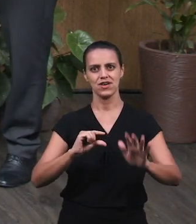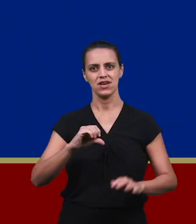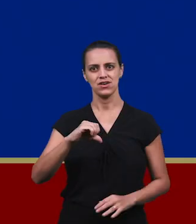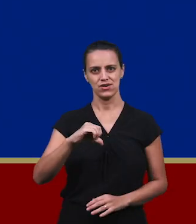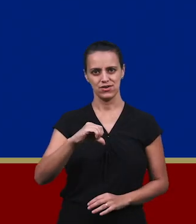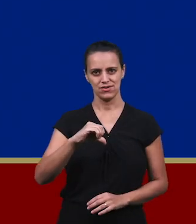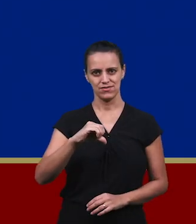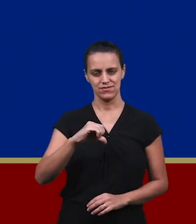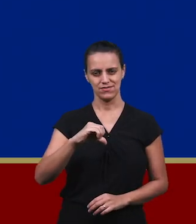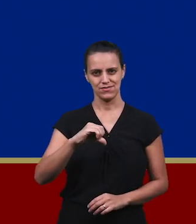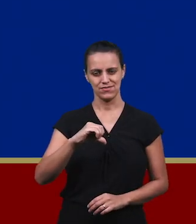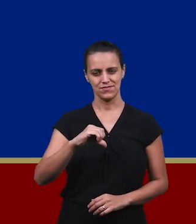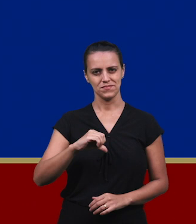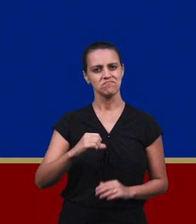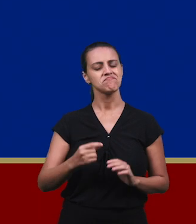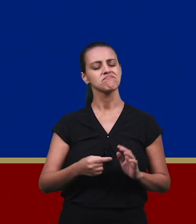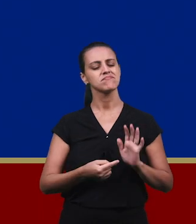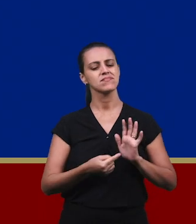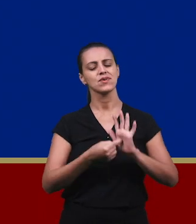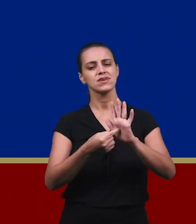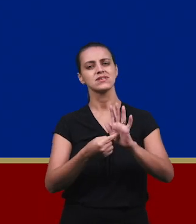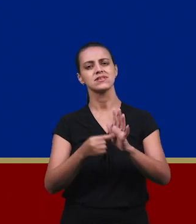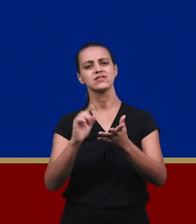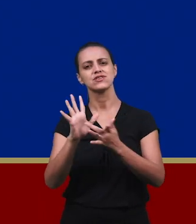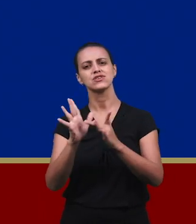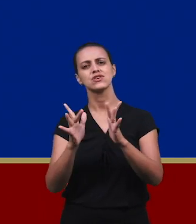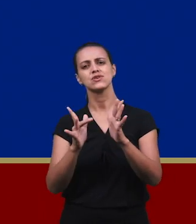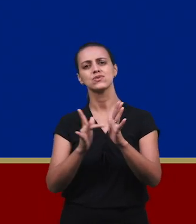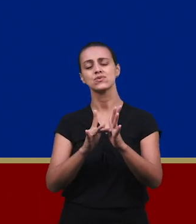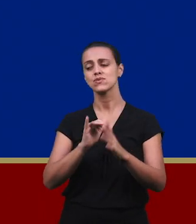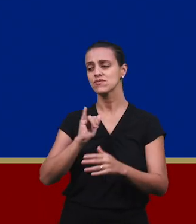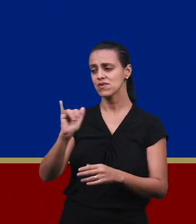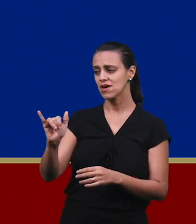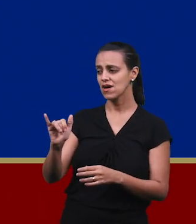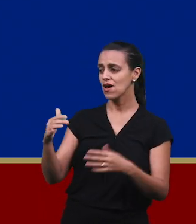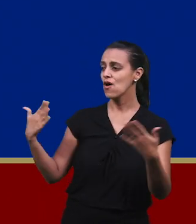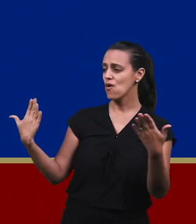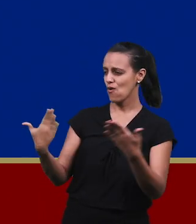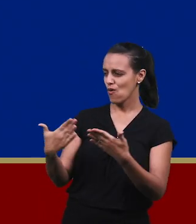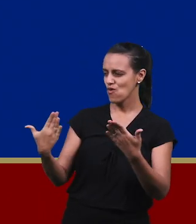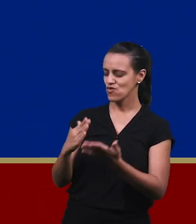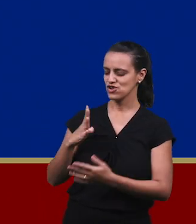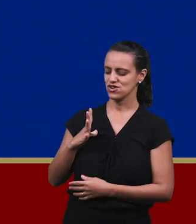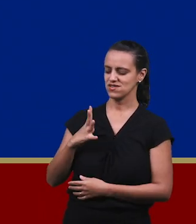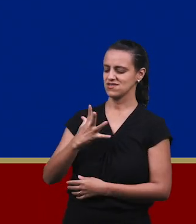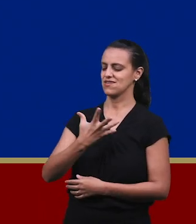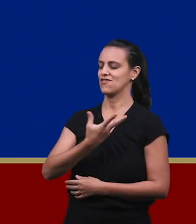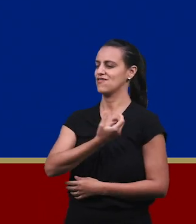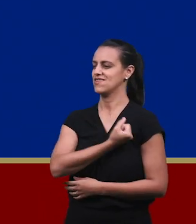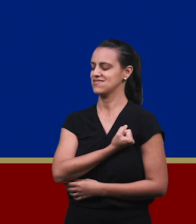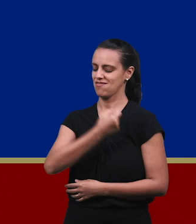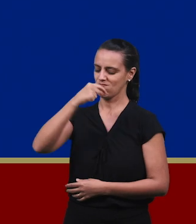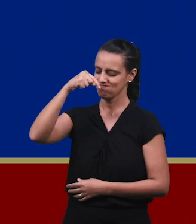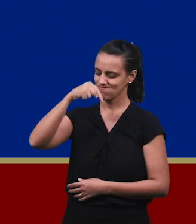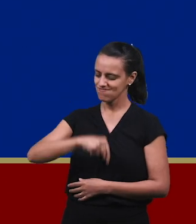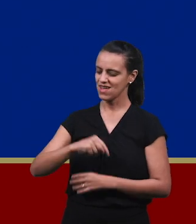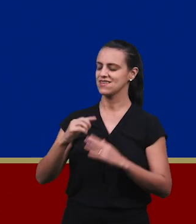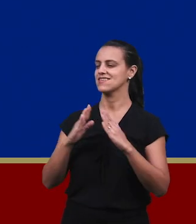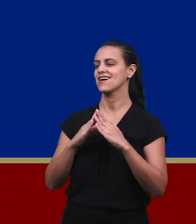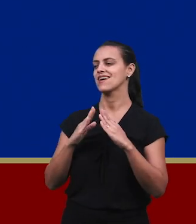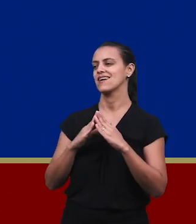Jésus lui a dit, aujourd'hui, le salut est venu à cette maison, car